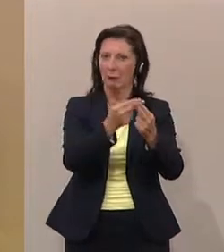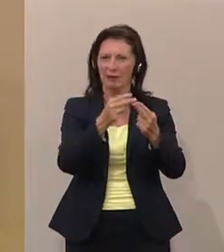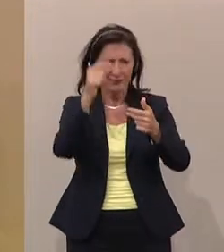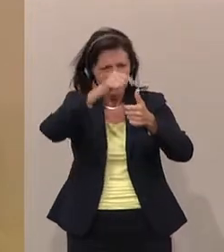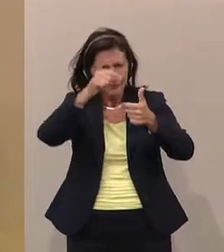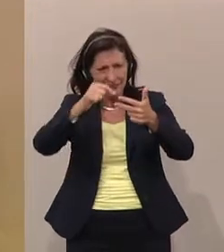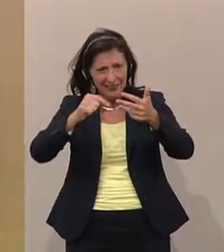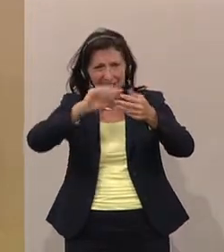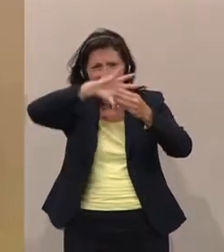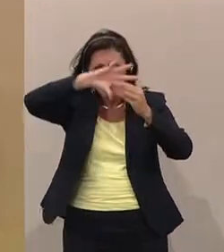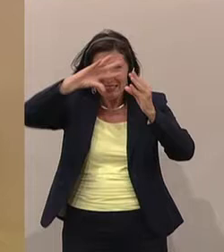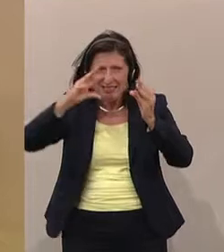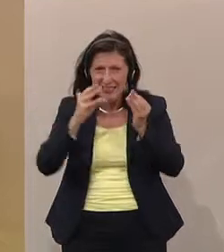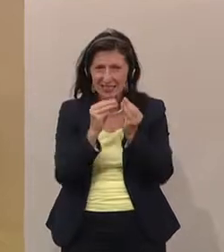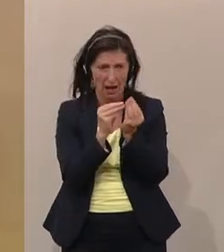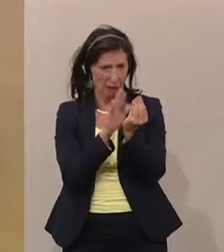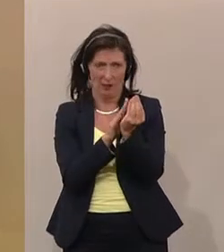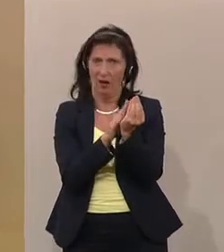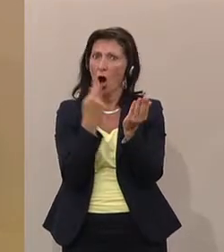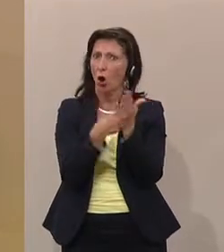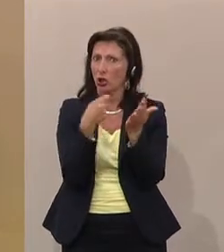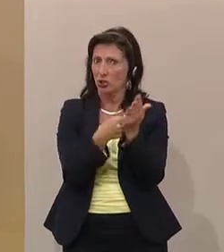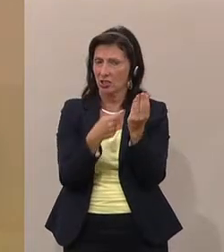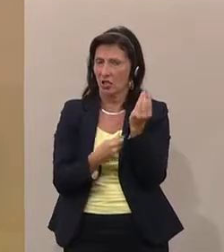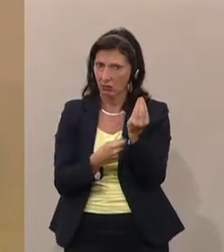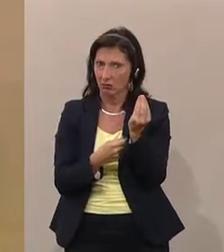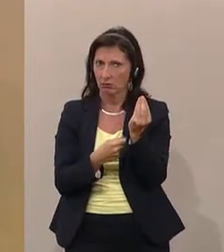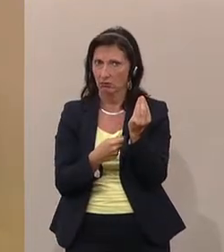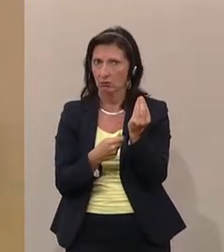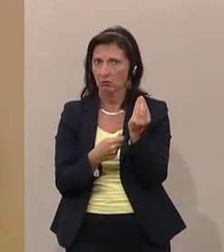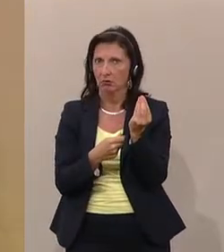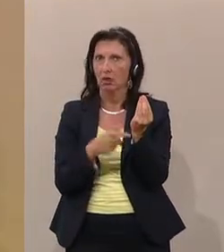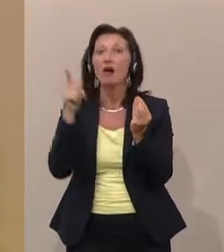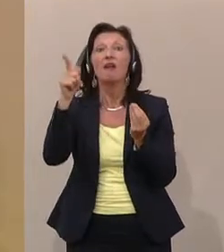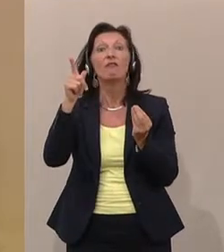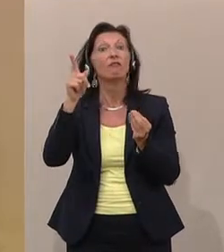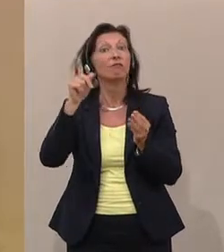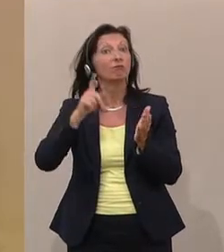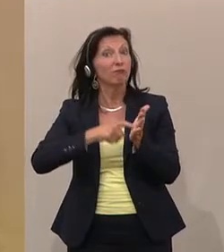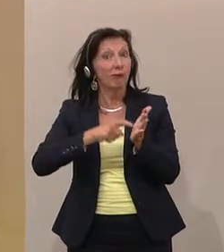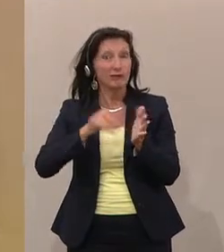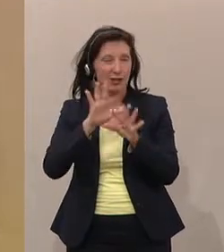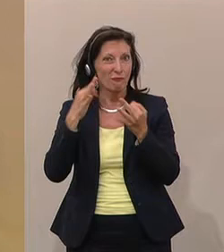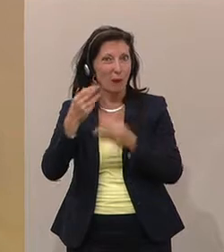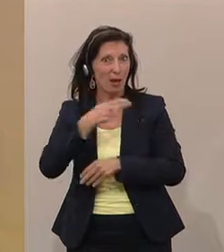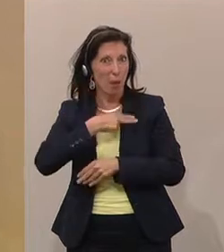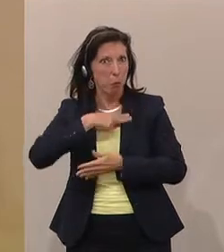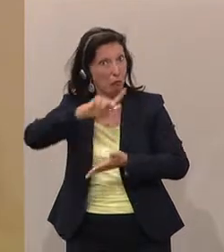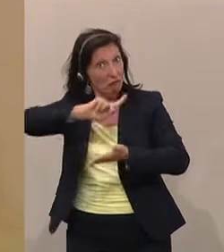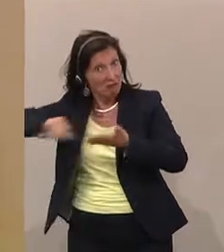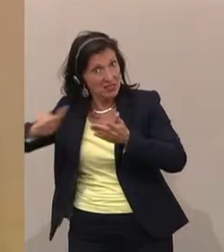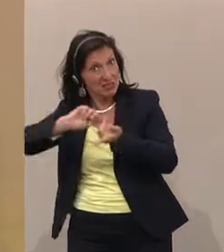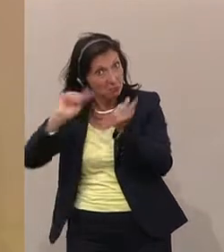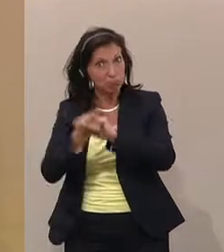Alle diese Sachen zusammen ausfinanziert, wenn man Familienbonus. Also jetzt sind noch ausfinanziert.